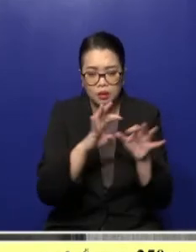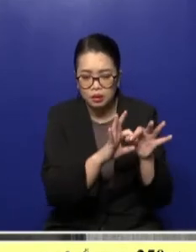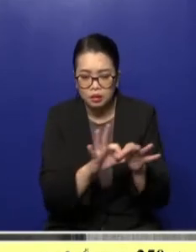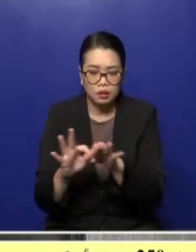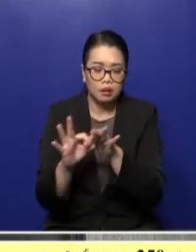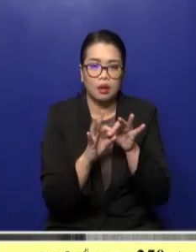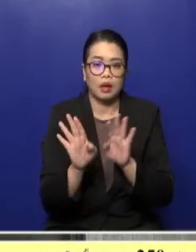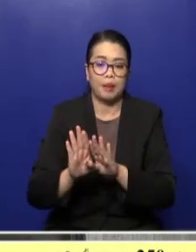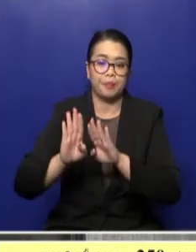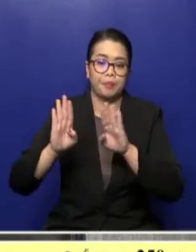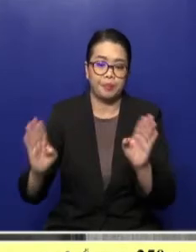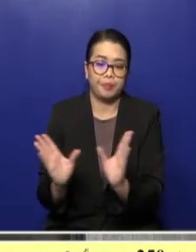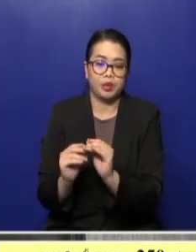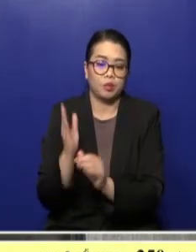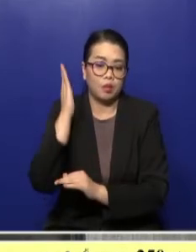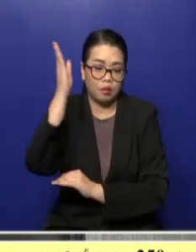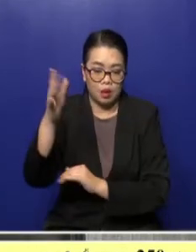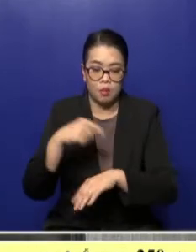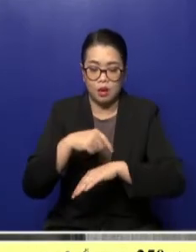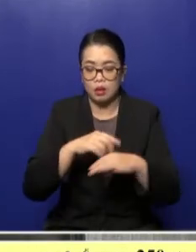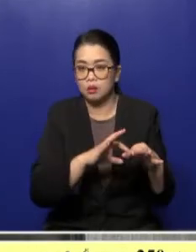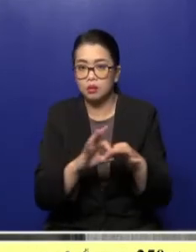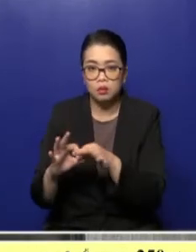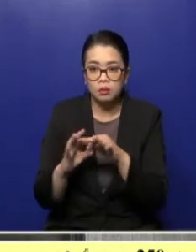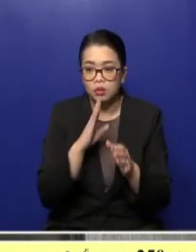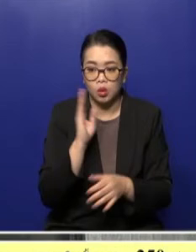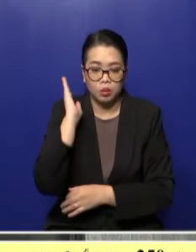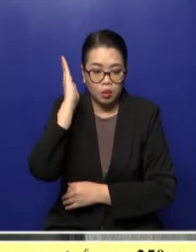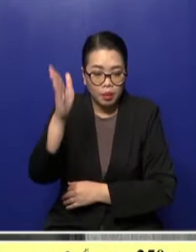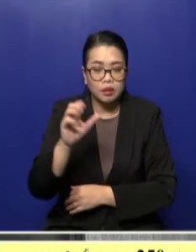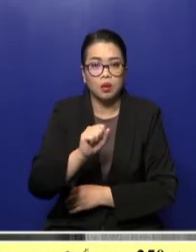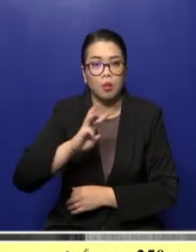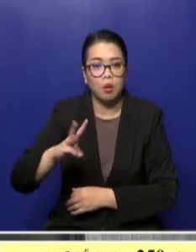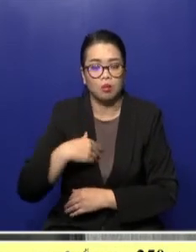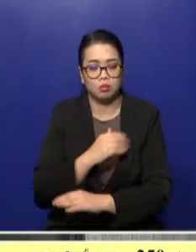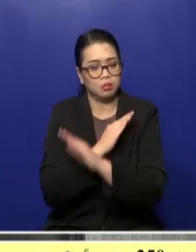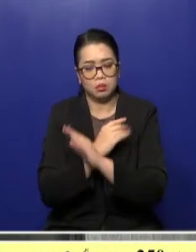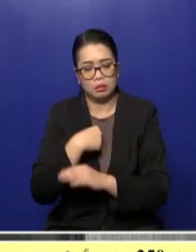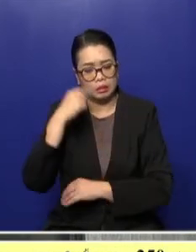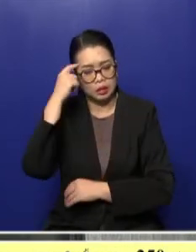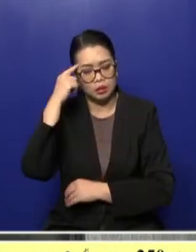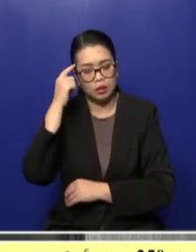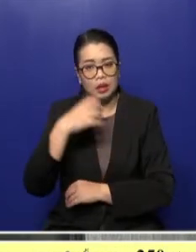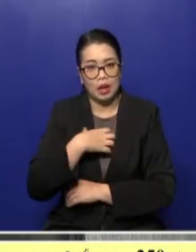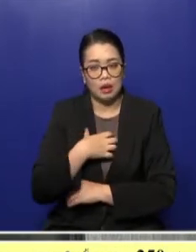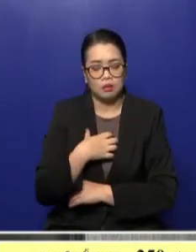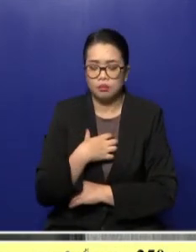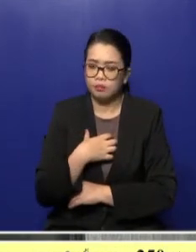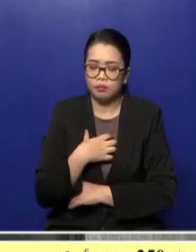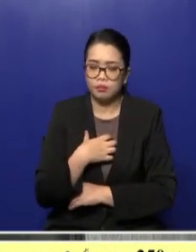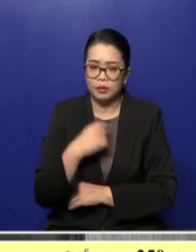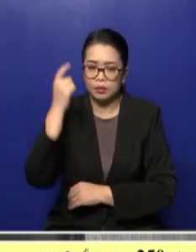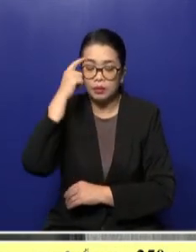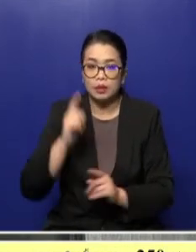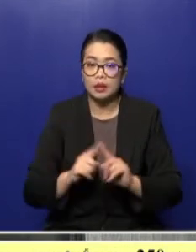กับการเปิดสมัยประชุมครั้งต่อไปถ้าวุฒิสภาเกิดมีความเห็นที่จะพับเลือกภายในสมัยประชุมนี้